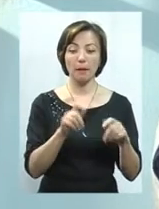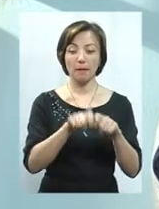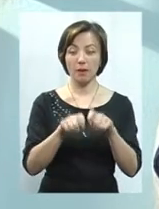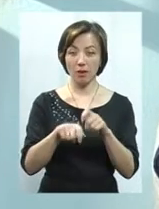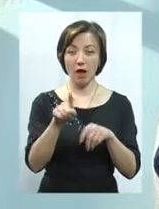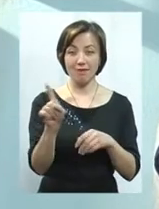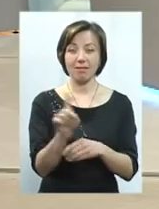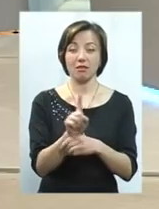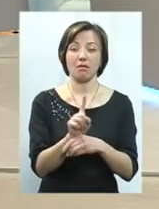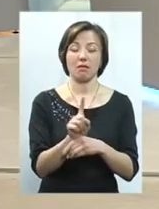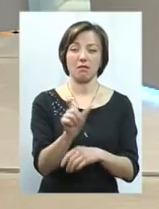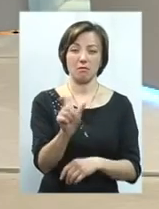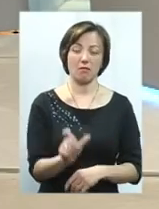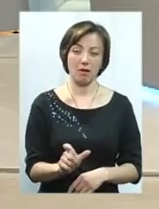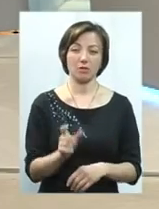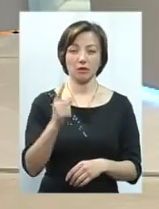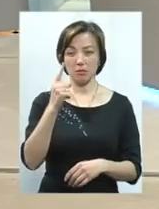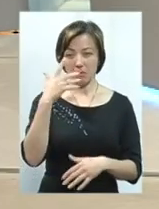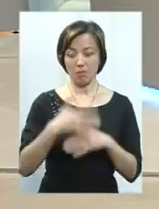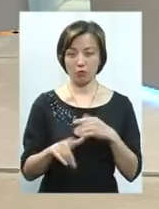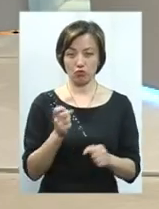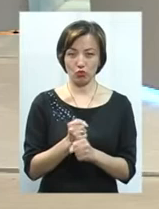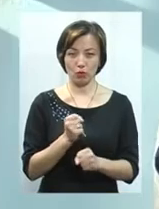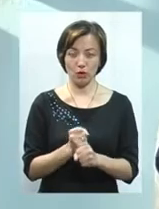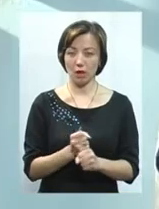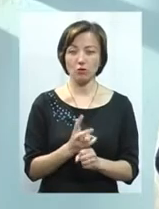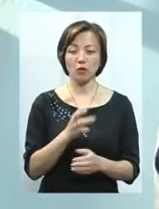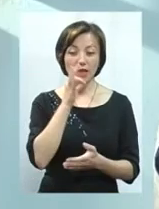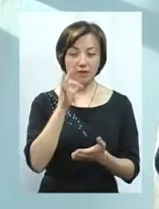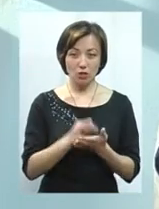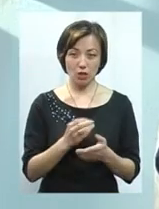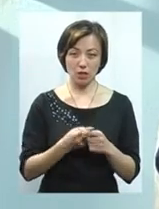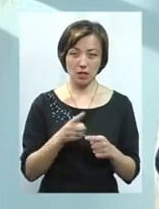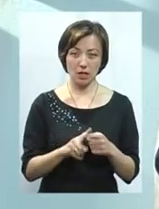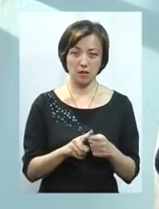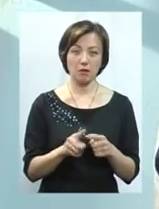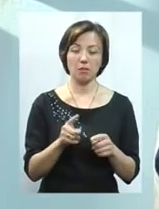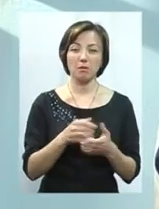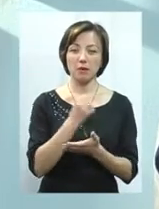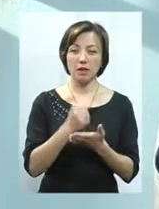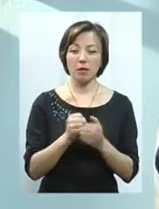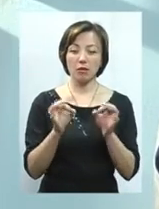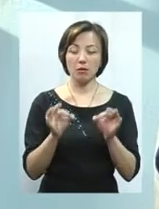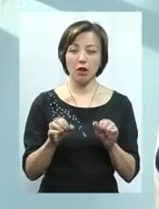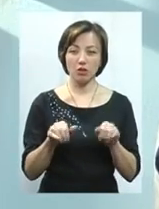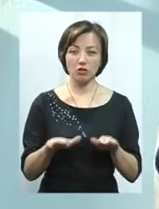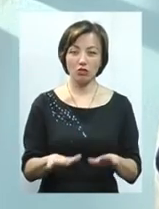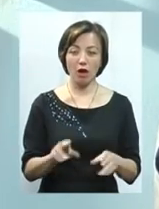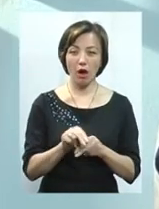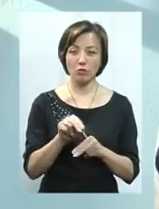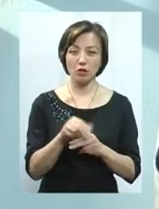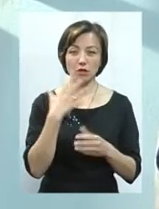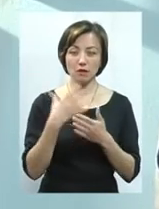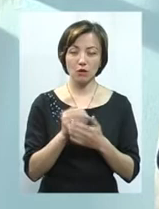они адекватные, что они соображают, что делают, что они несут ответственность за это, принимают правильное решение, обучают свою